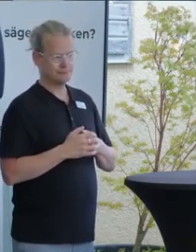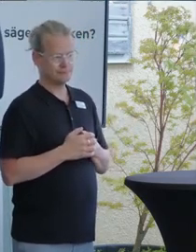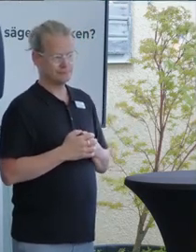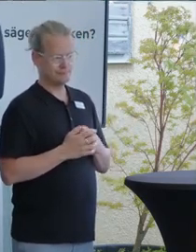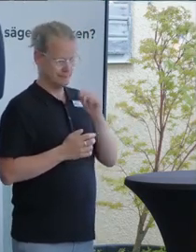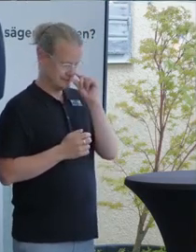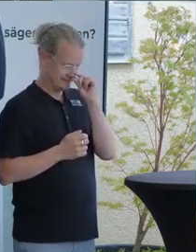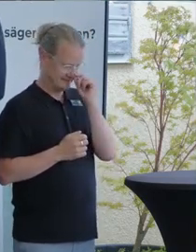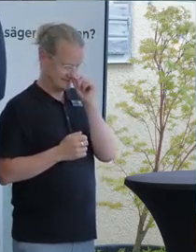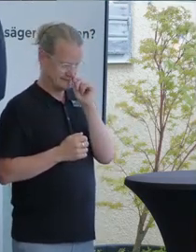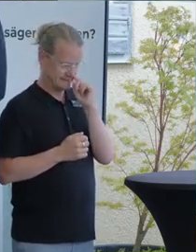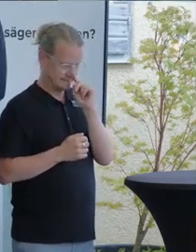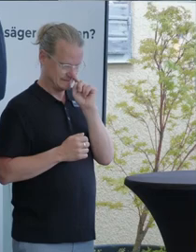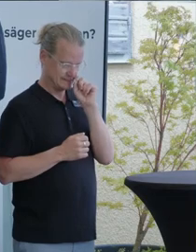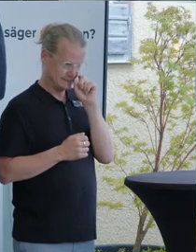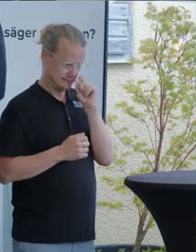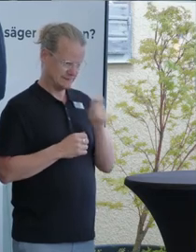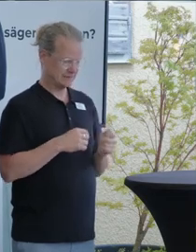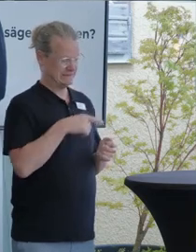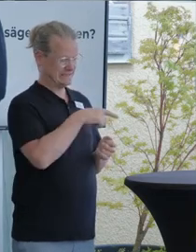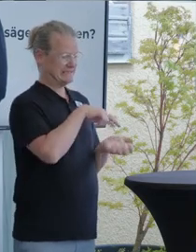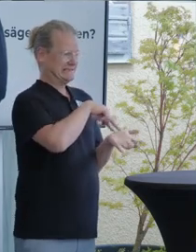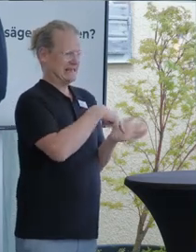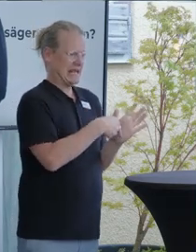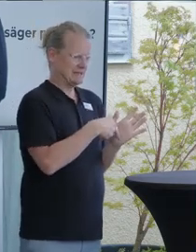immaterialrättsstrategi. Strategi, exakt.